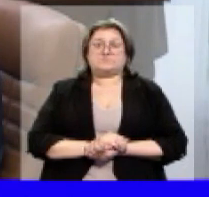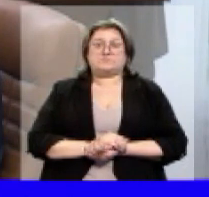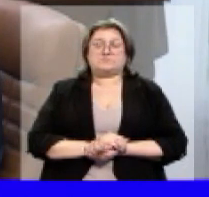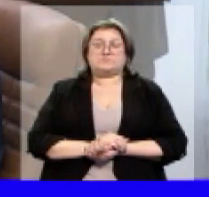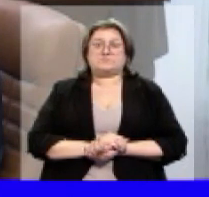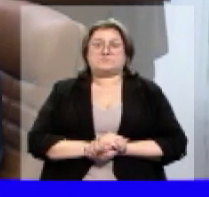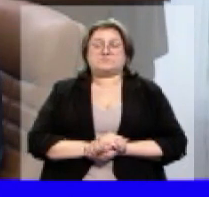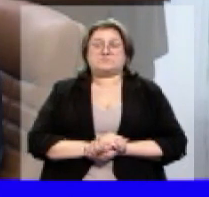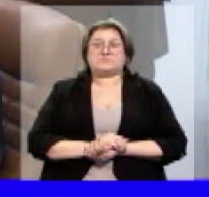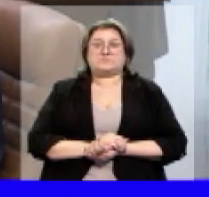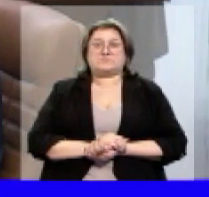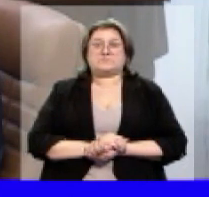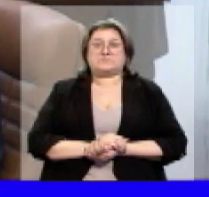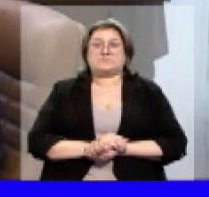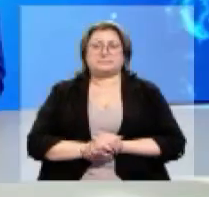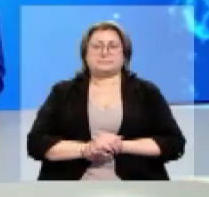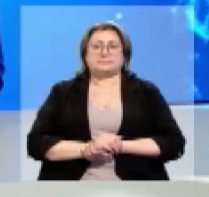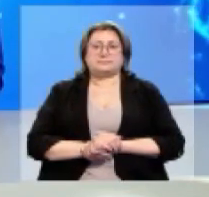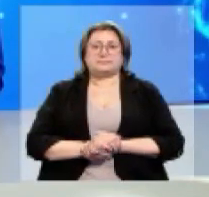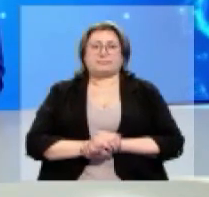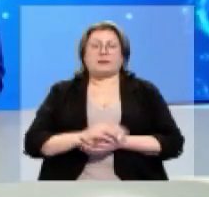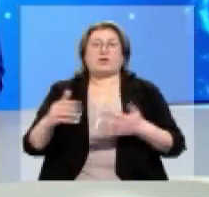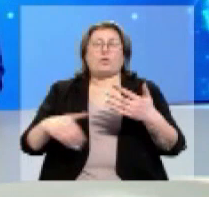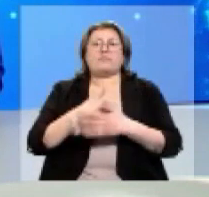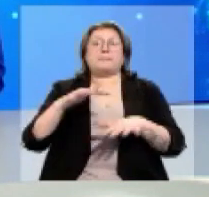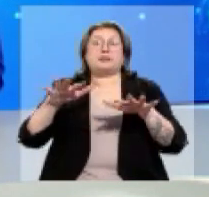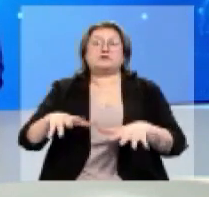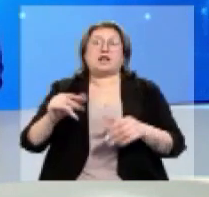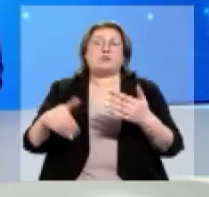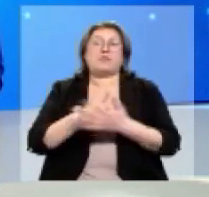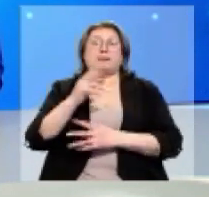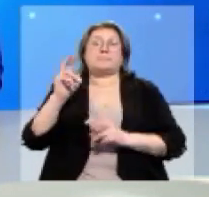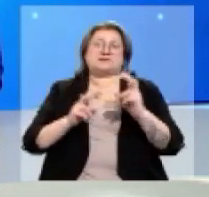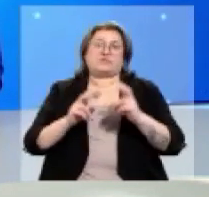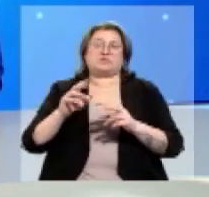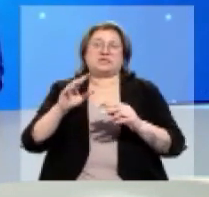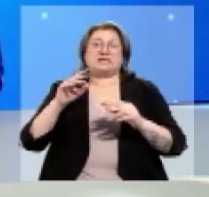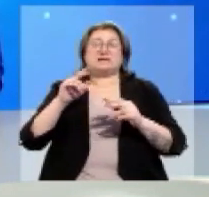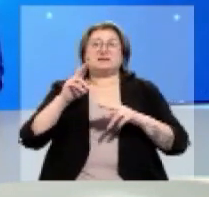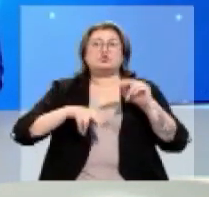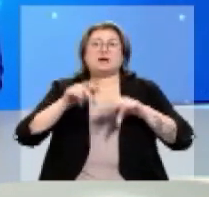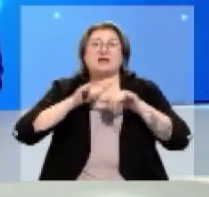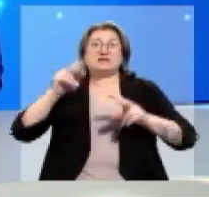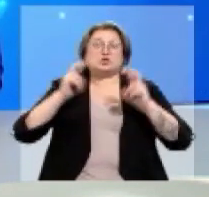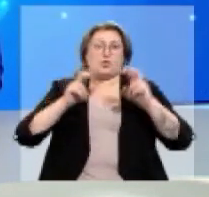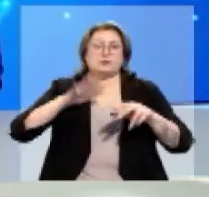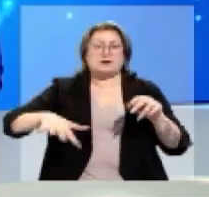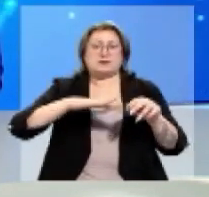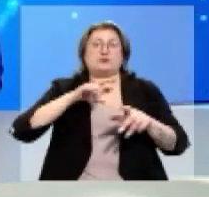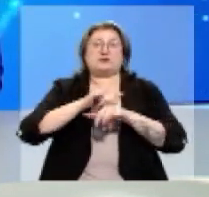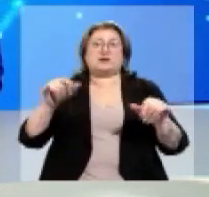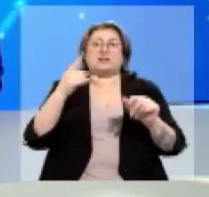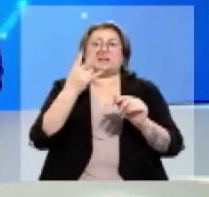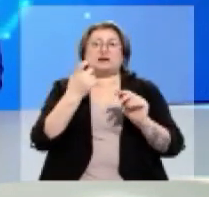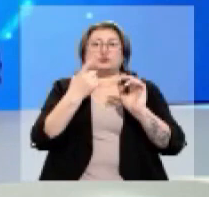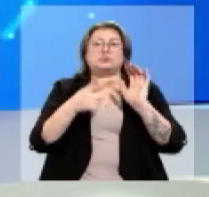Бабич, телеканал «Кустанай». Новые площадки для новых производств. Индустриальную зону Кустаная увеличат на 107